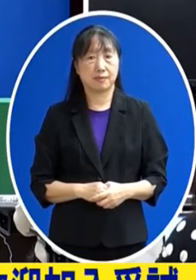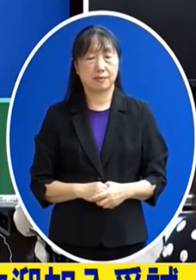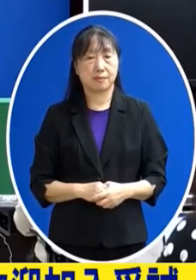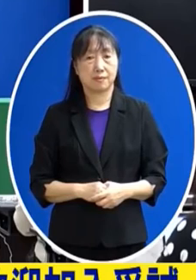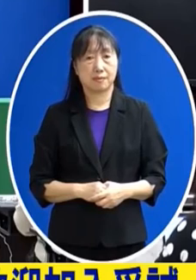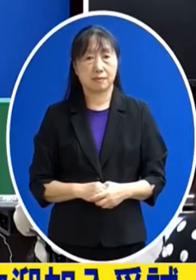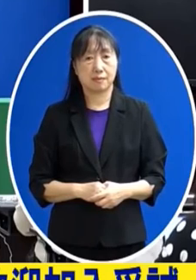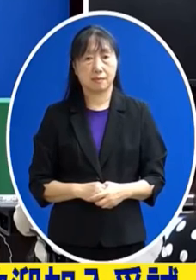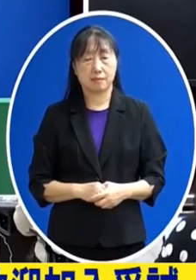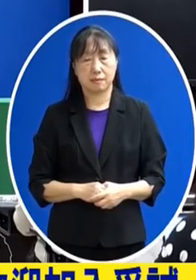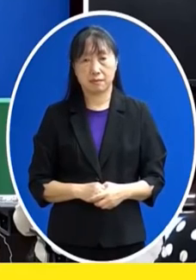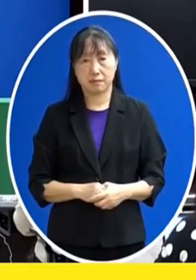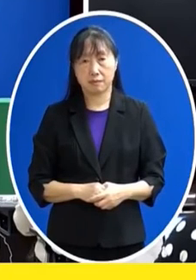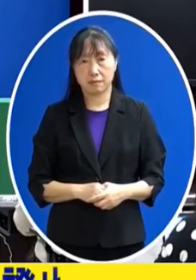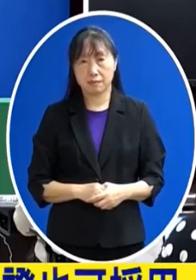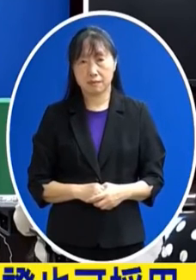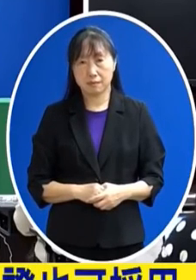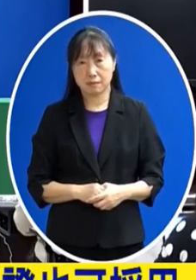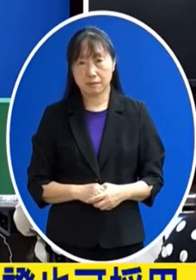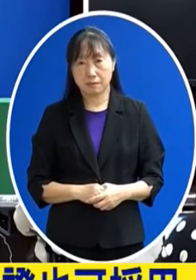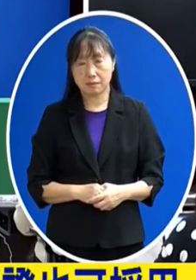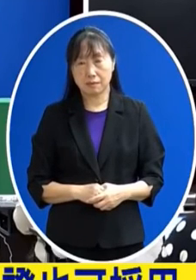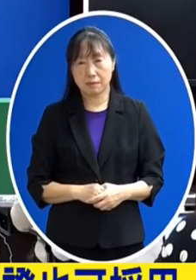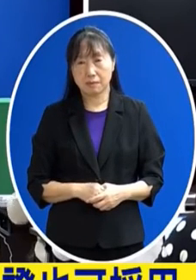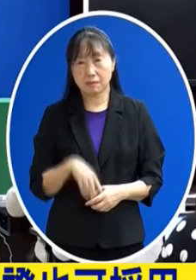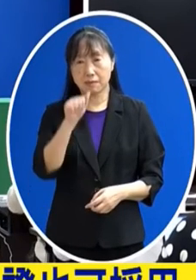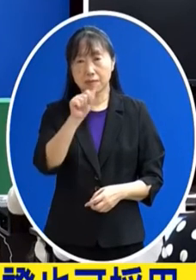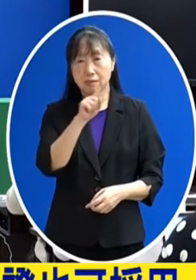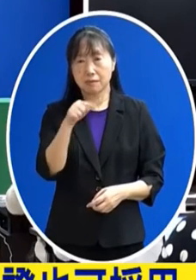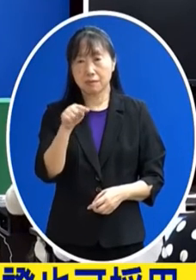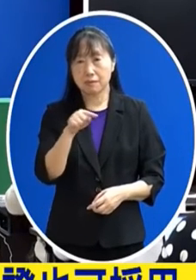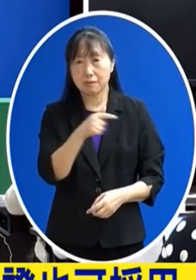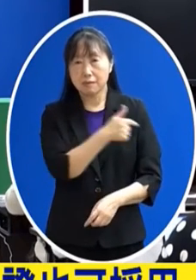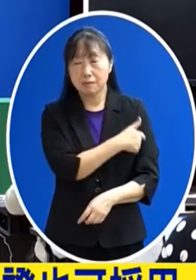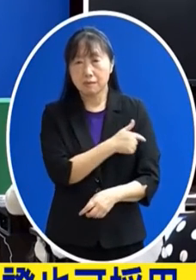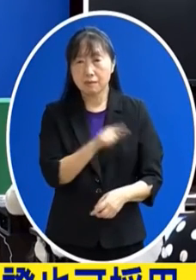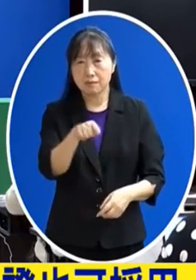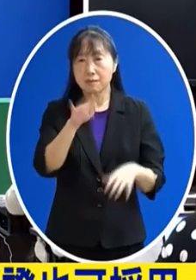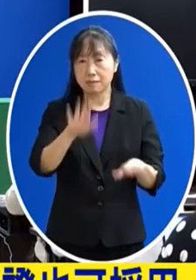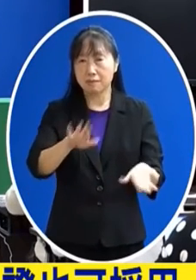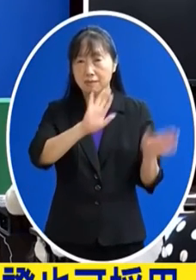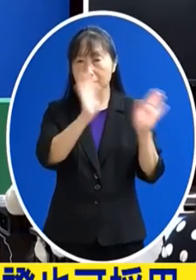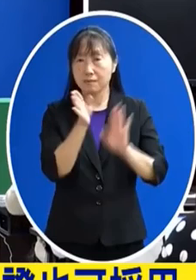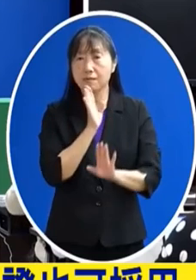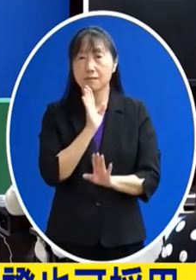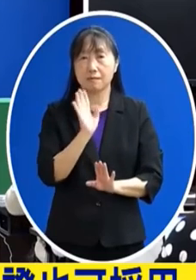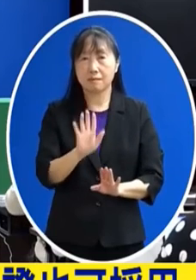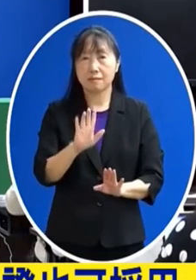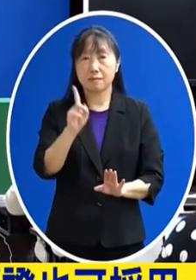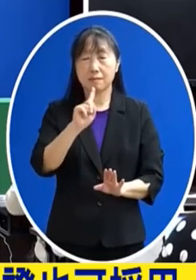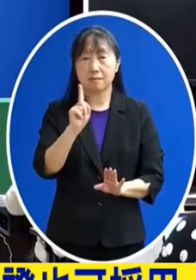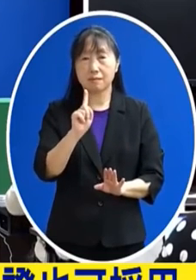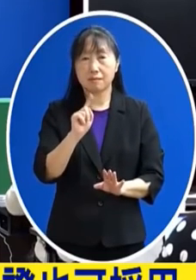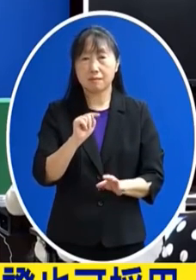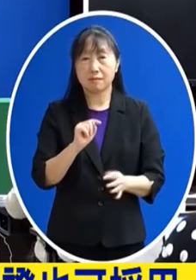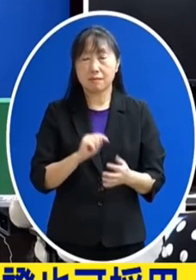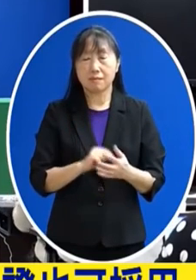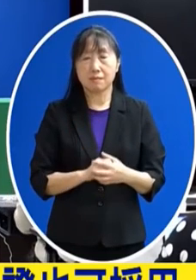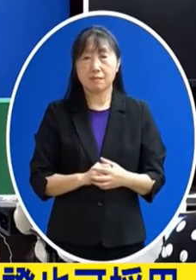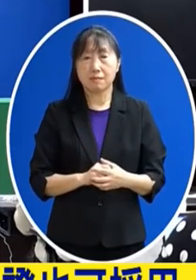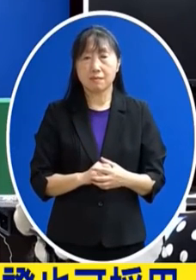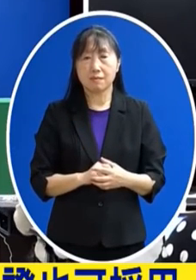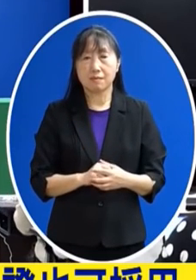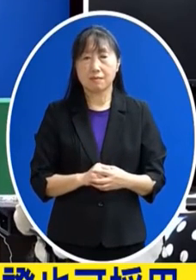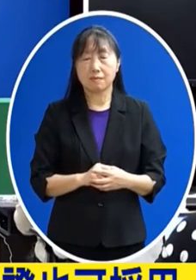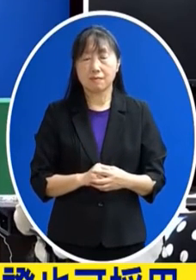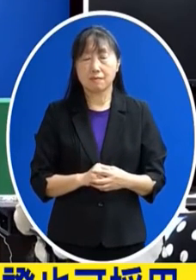部长好，想要再确认一下 AZ 疫苗封监检验的进度，目前还有哪一些作业尚待完成？谢谢。 AZ 疫